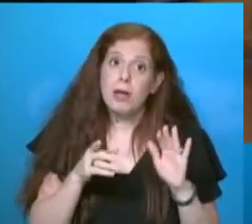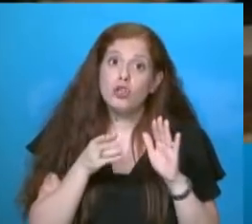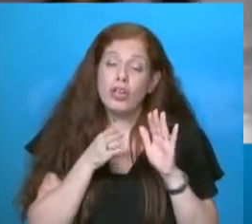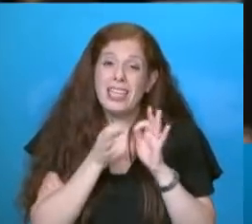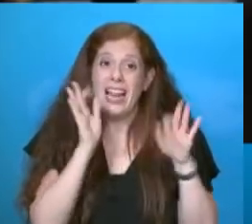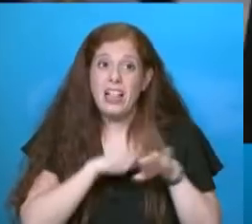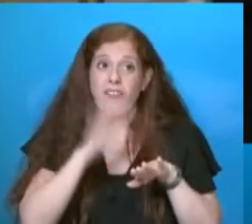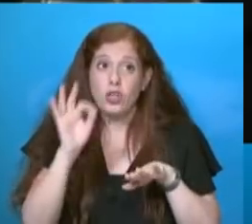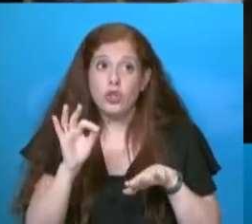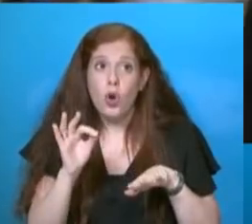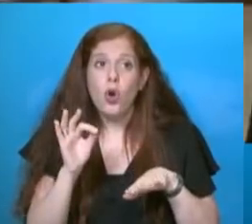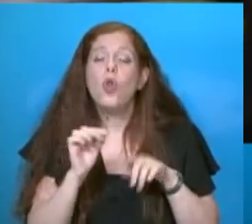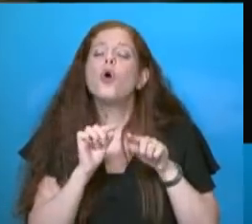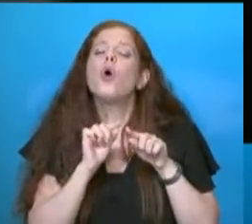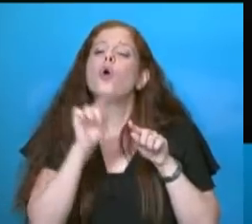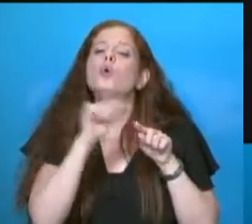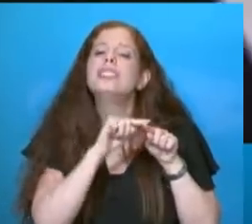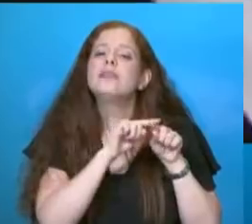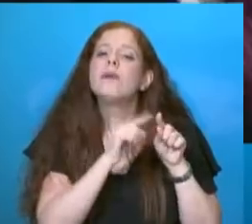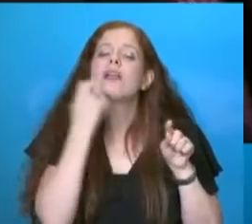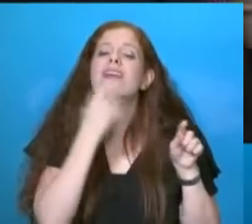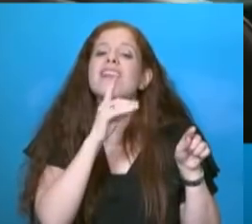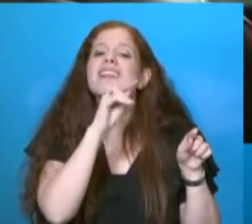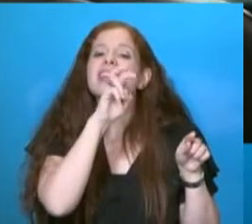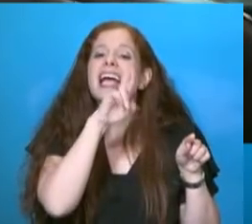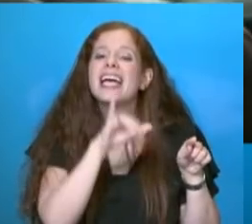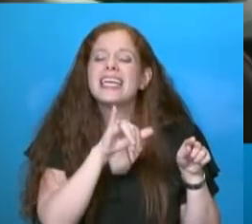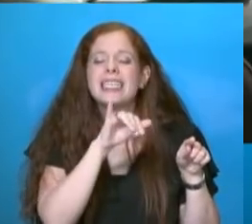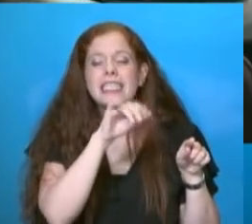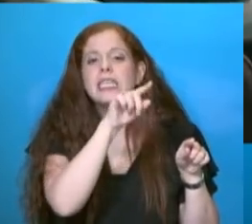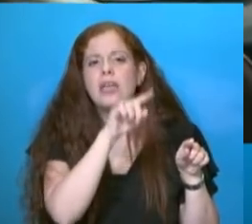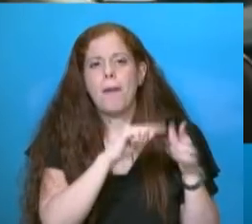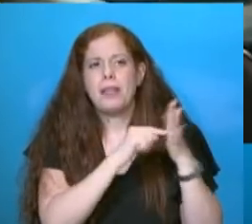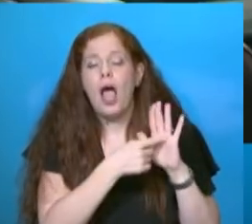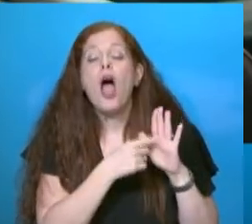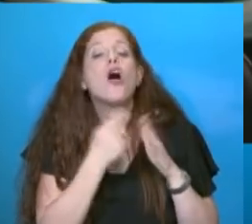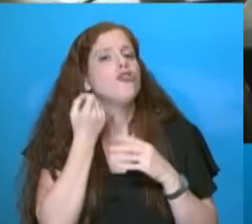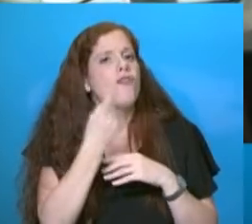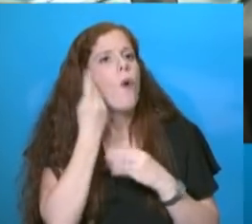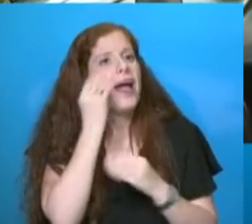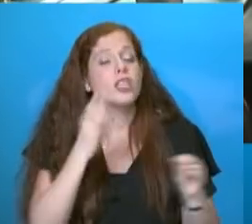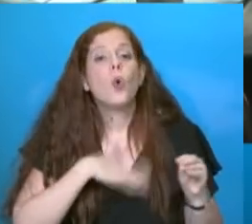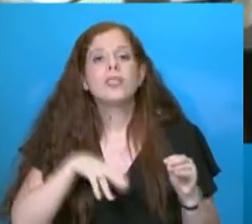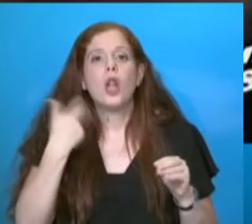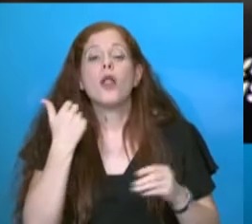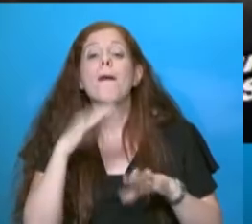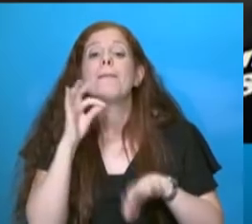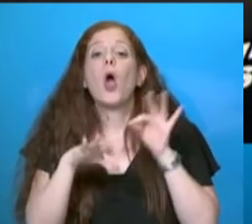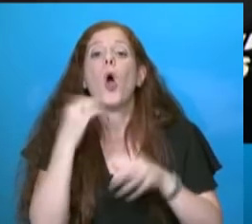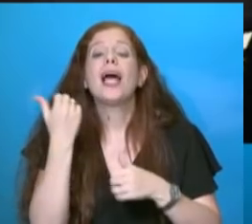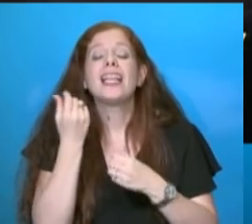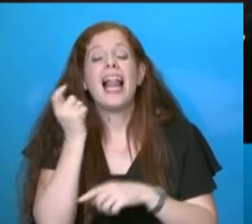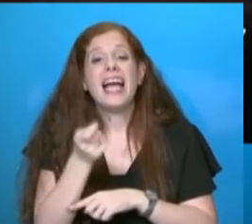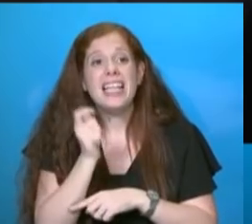הפנים ויושב ראש ש"ס אריה דרעי כמטרה. השבוע הכריז שהוא מתכוון להתמודד בבחירות לכנסת, וקורא תיגר על מי שעשוי עוד